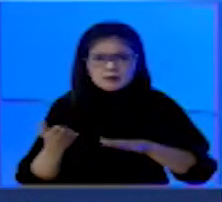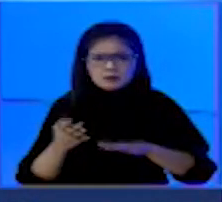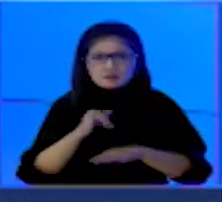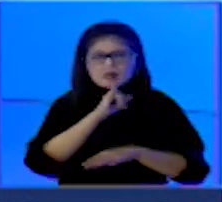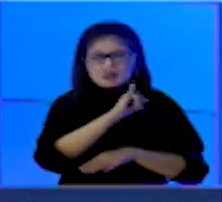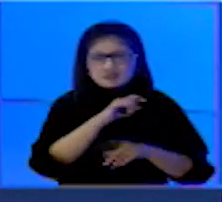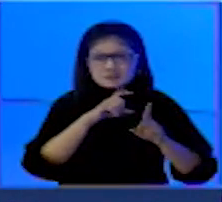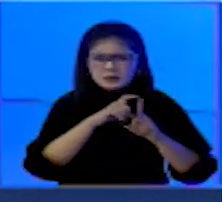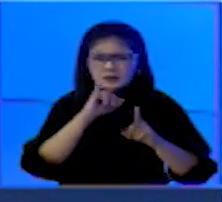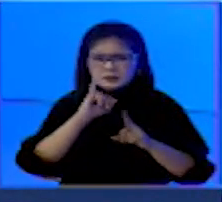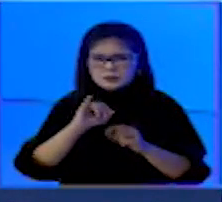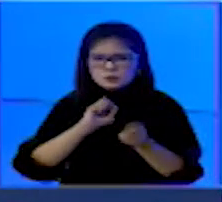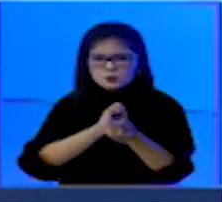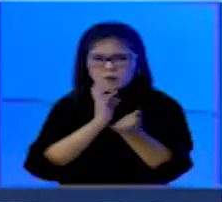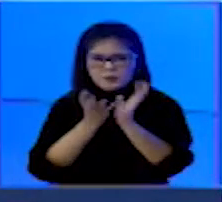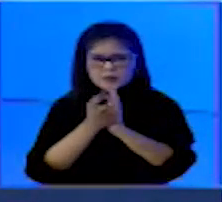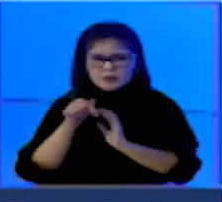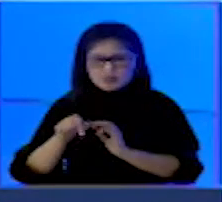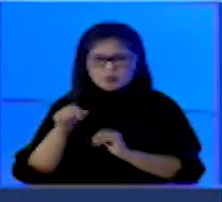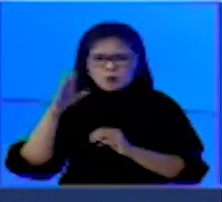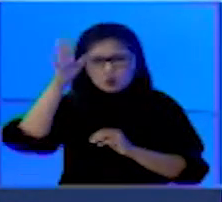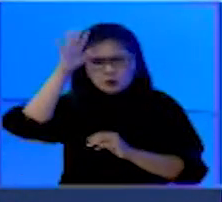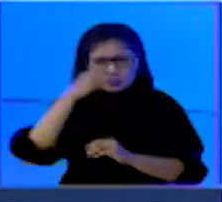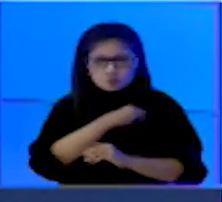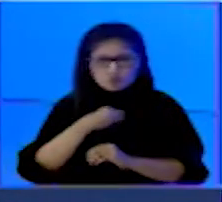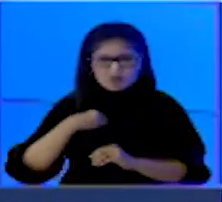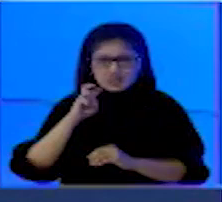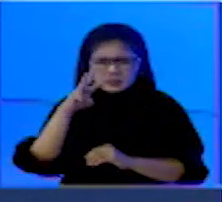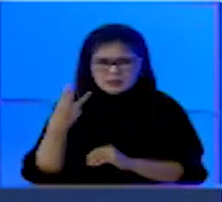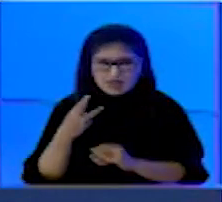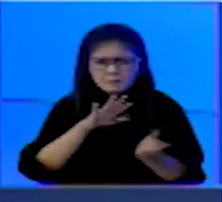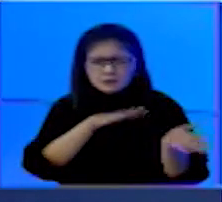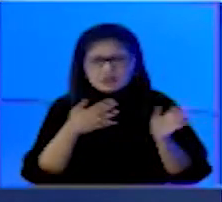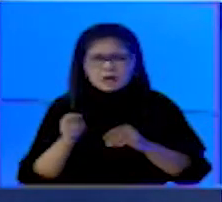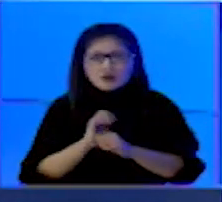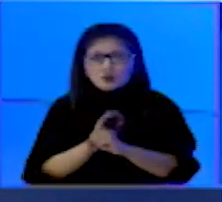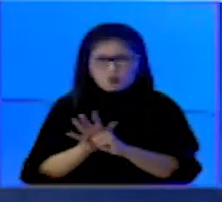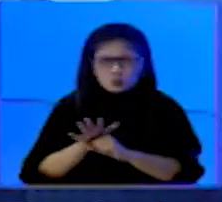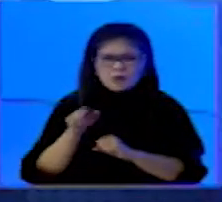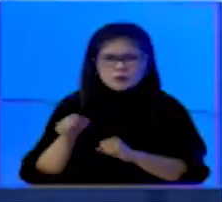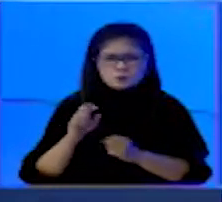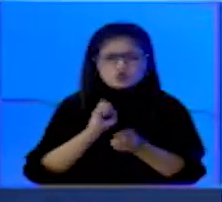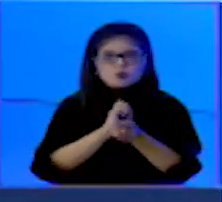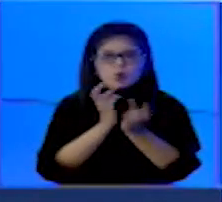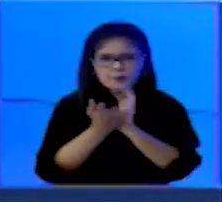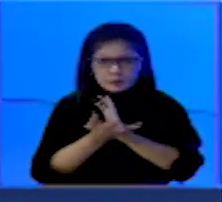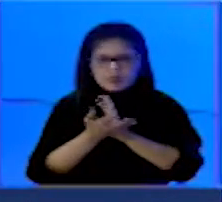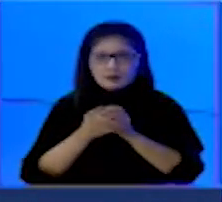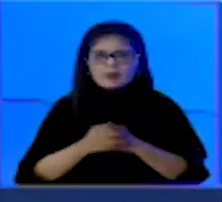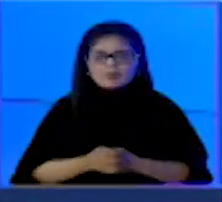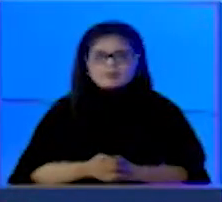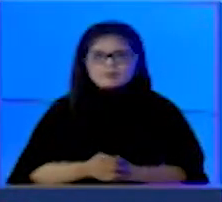Dokter Indonesia IDI Surabaya, ini merupakan dokter ketiga yang meninggal dunia akibat COVID-19 di Surabaya.